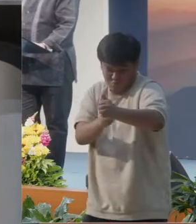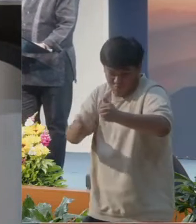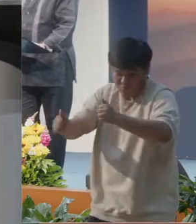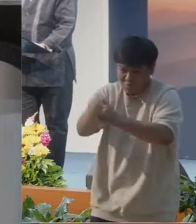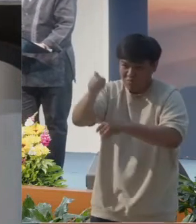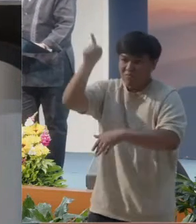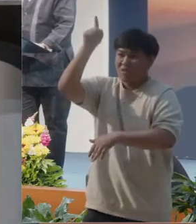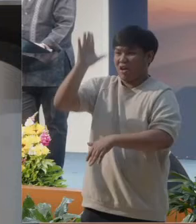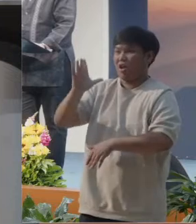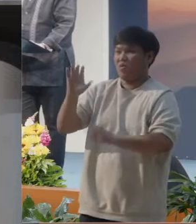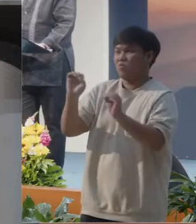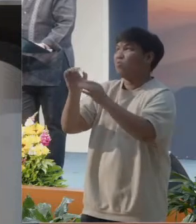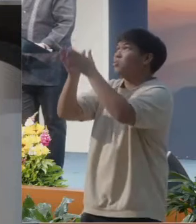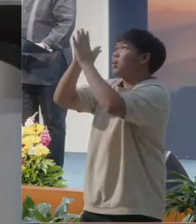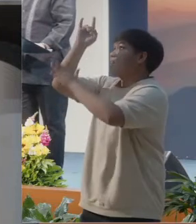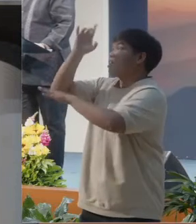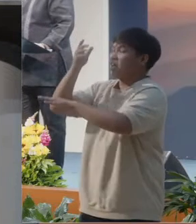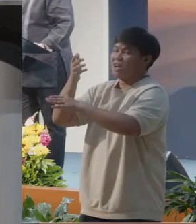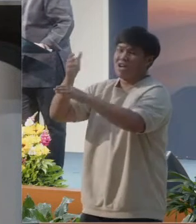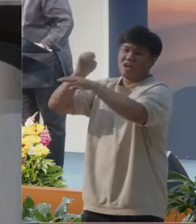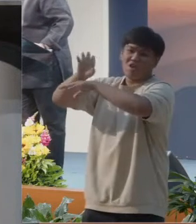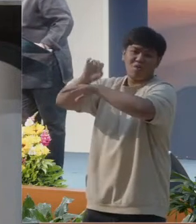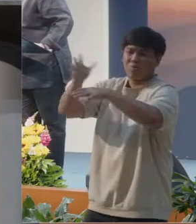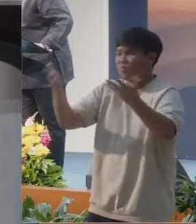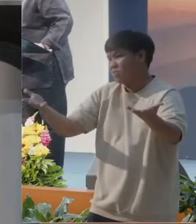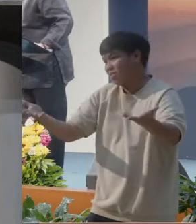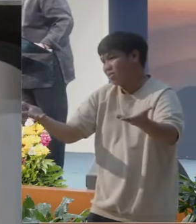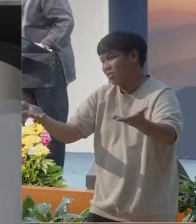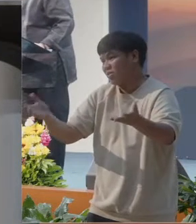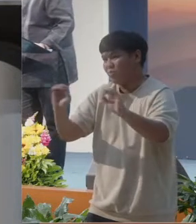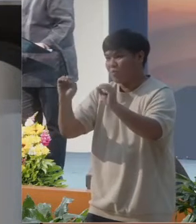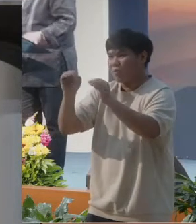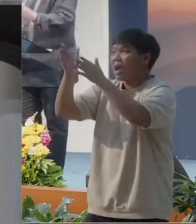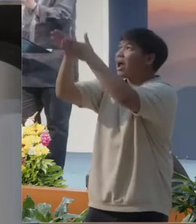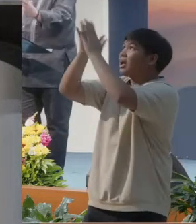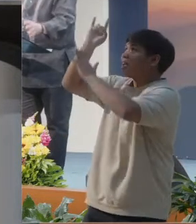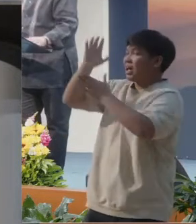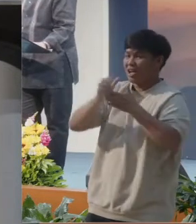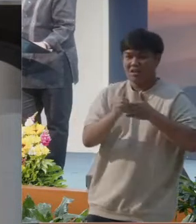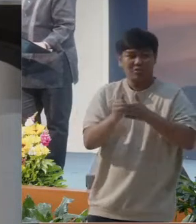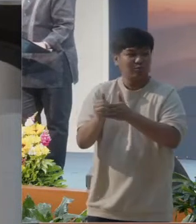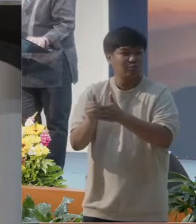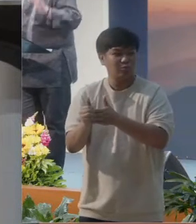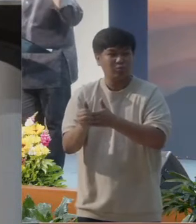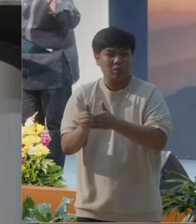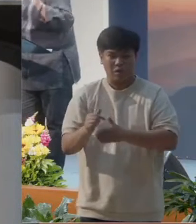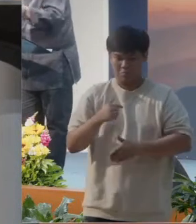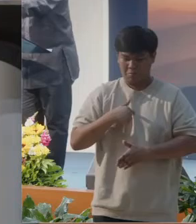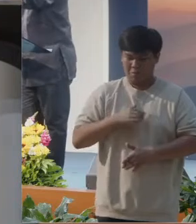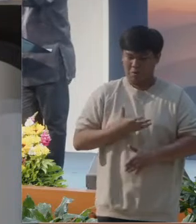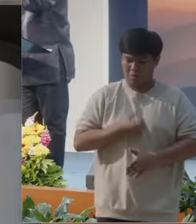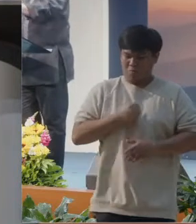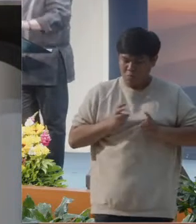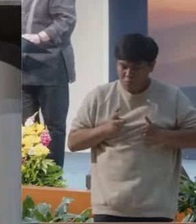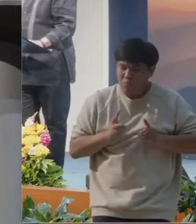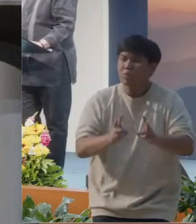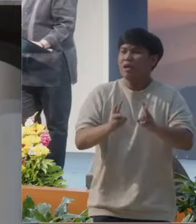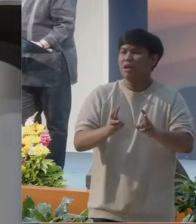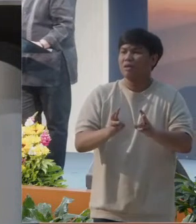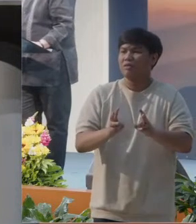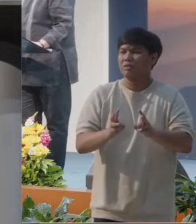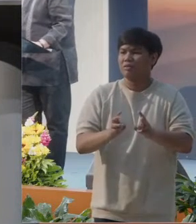po natin kinonsulta ang Panginoon, gumawa po tayo ng mga sarili nating kadahilanan at tayo'y